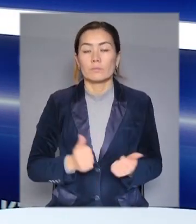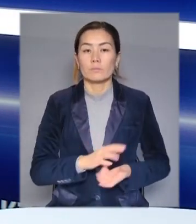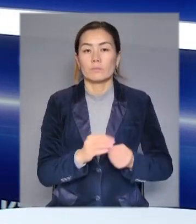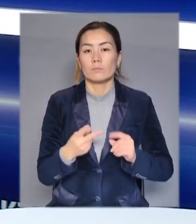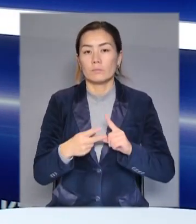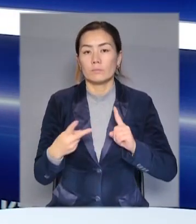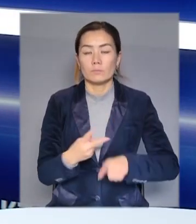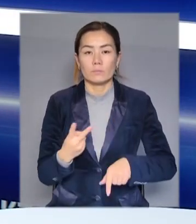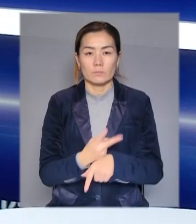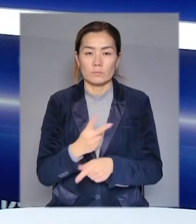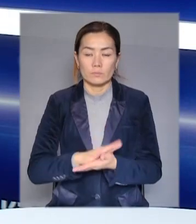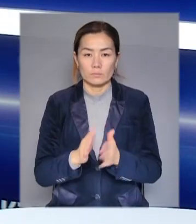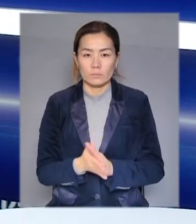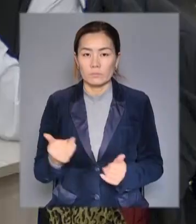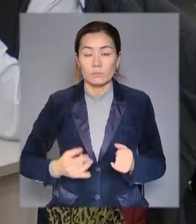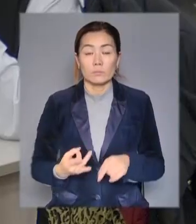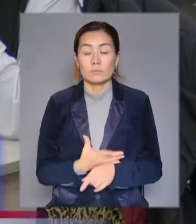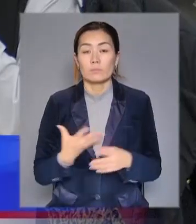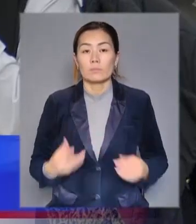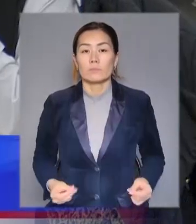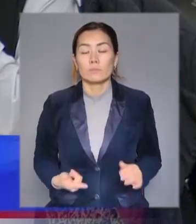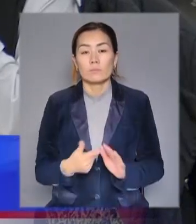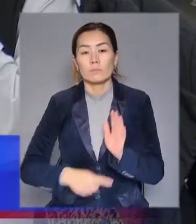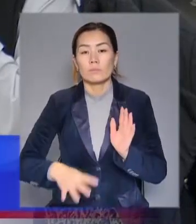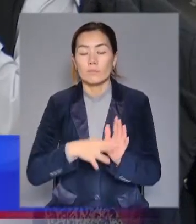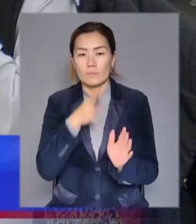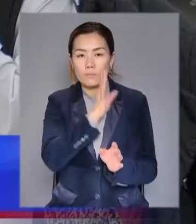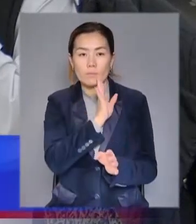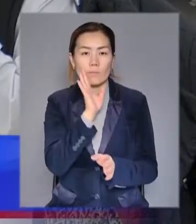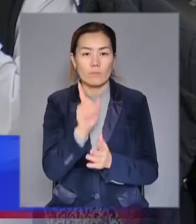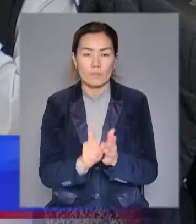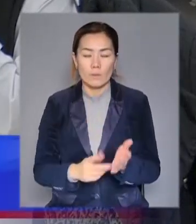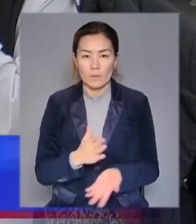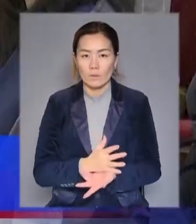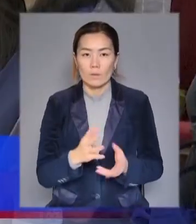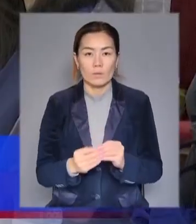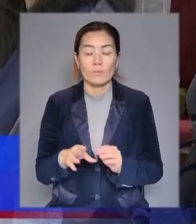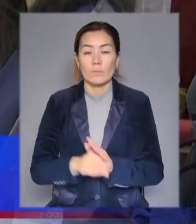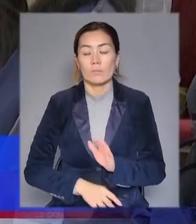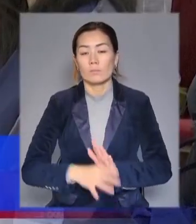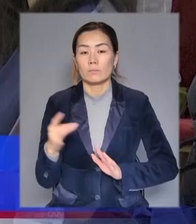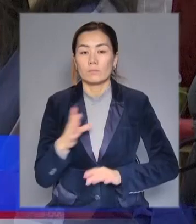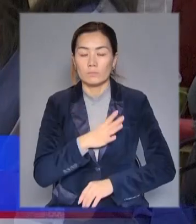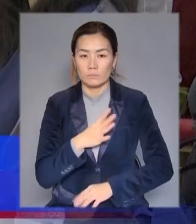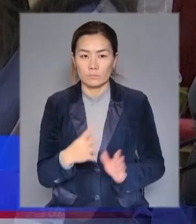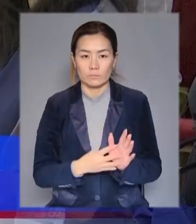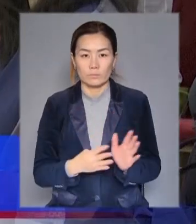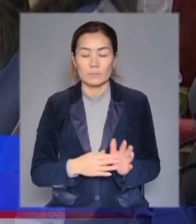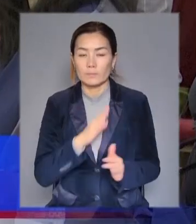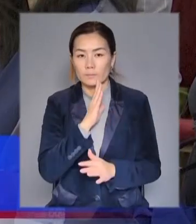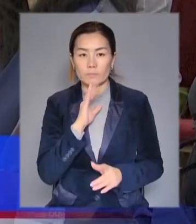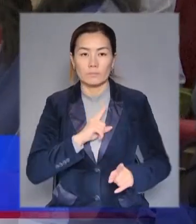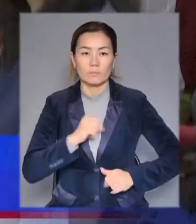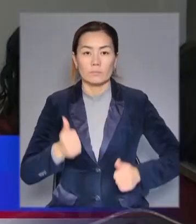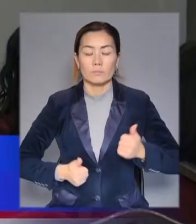байқау екінші мәрте ұйымдастырылды. Сайыстың алғашқы кезеңіне 79 жас ана өтінім қалдырған. Солардың арасынан іріктеуден өткен 9 келіншек